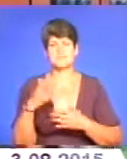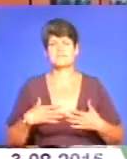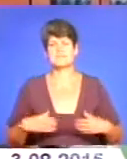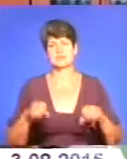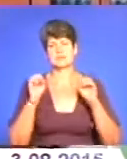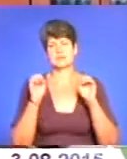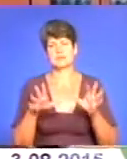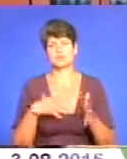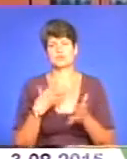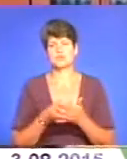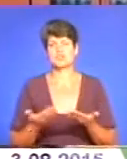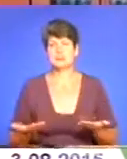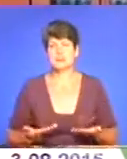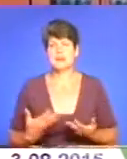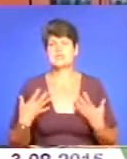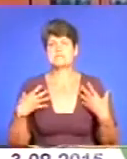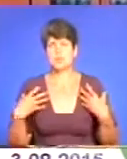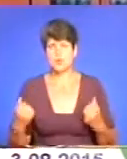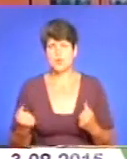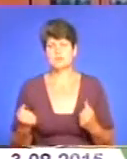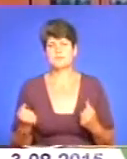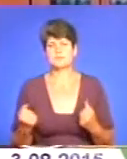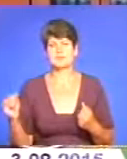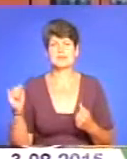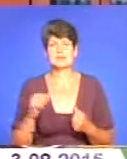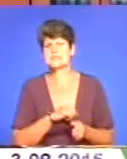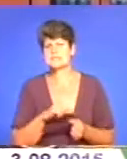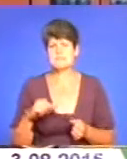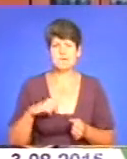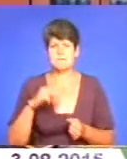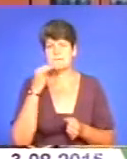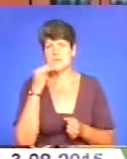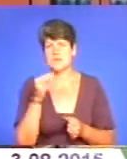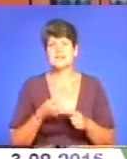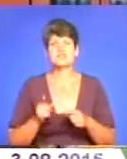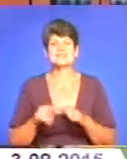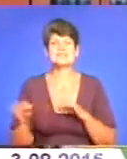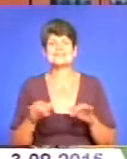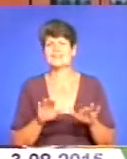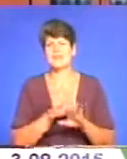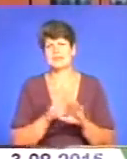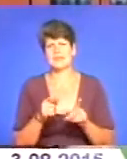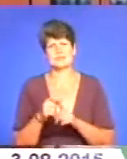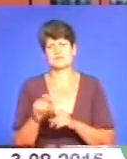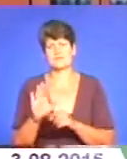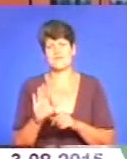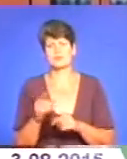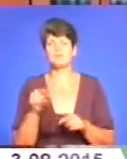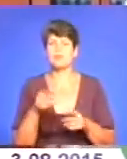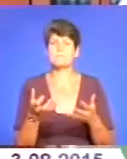життя, здоров'я, і саме краще це є дія, а не слова. І тому було